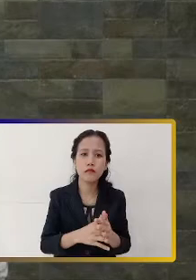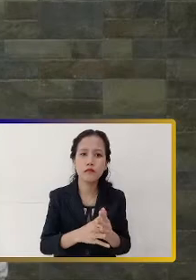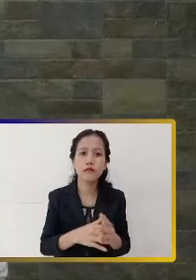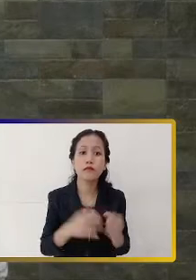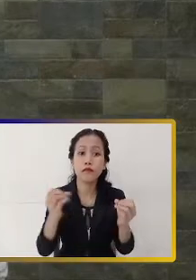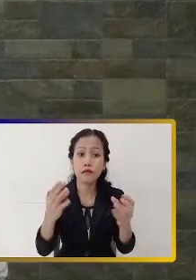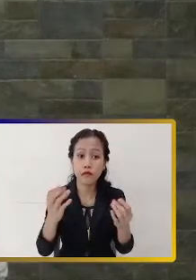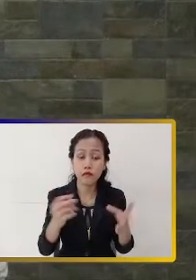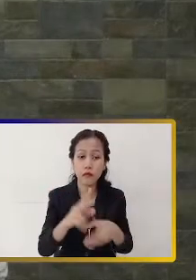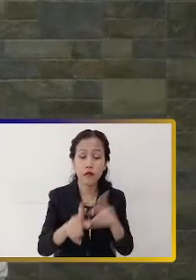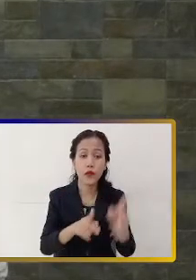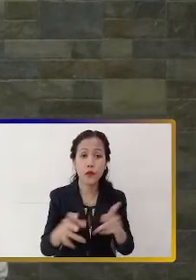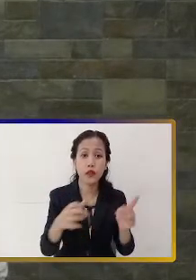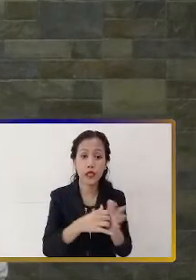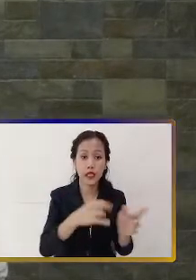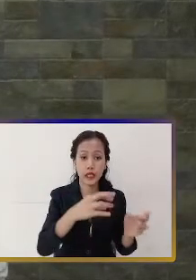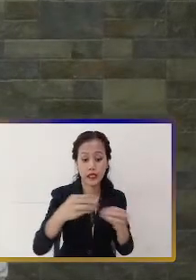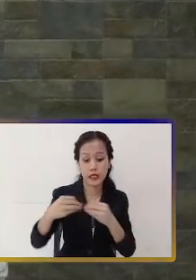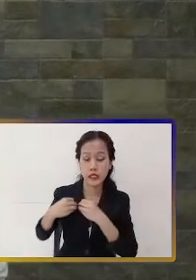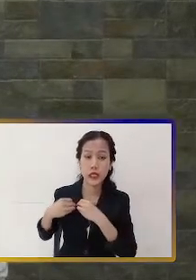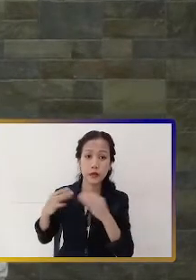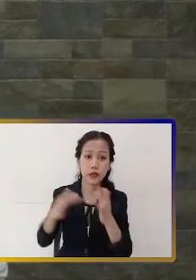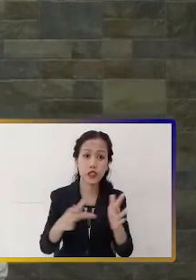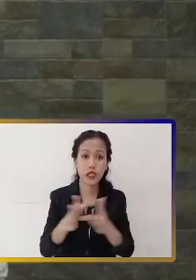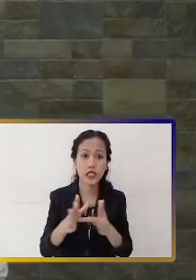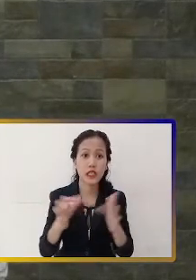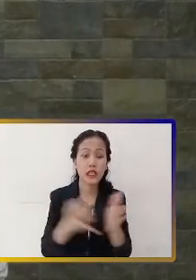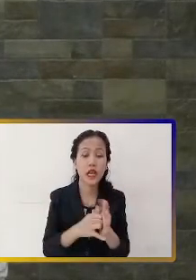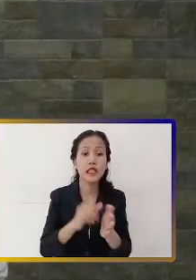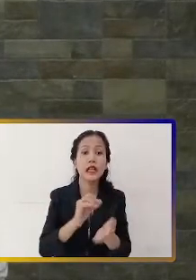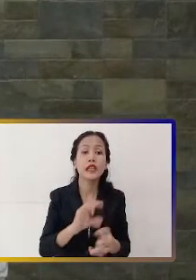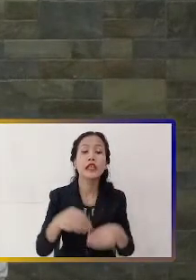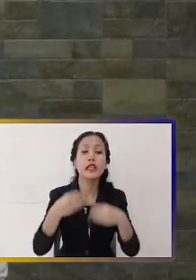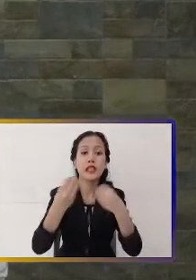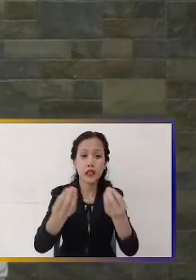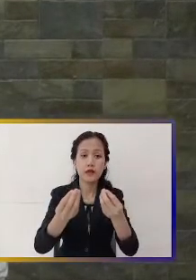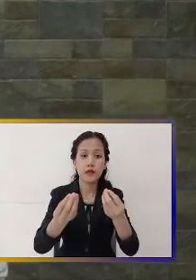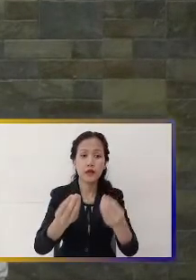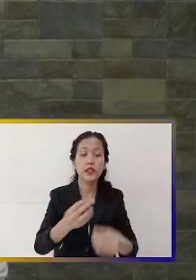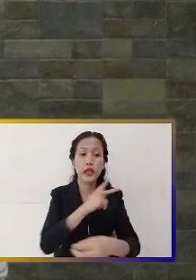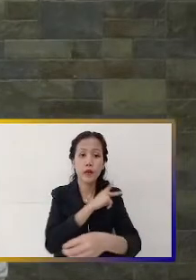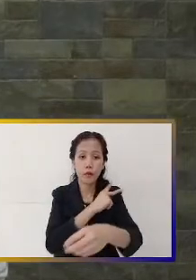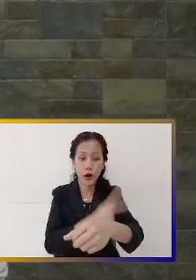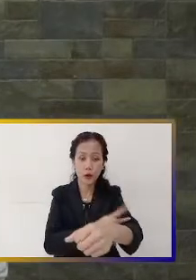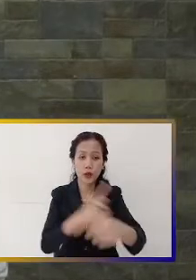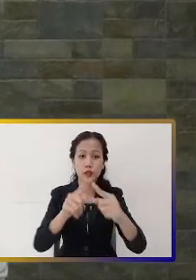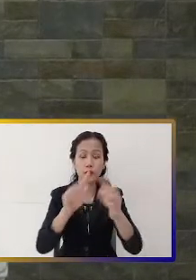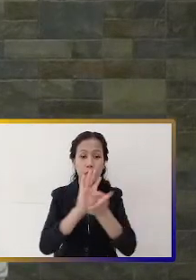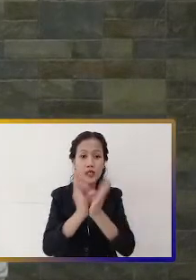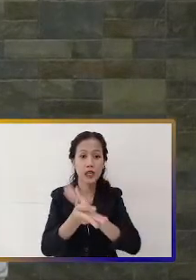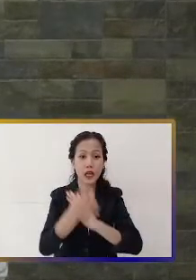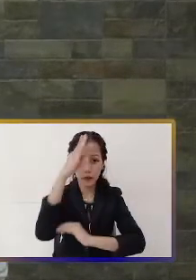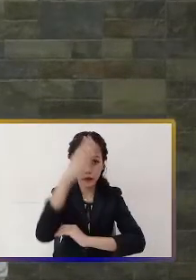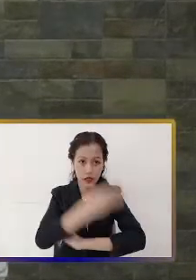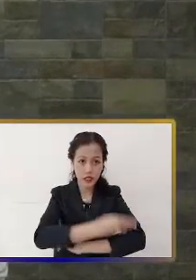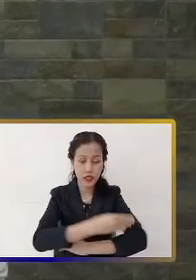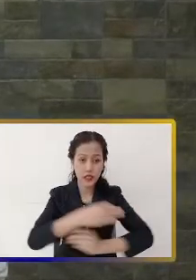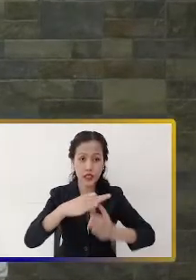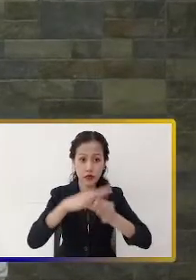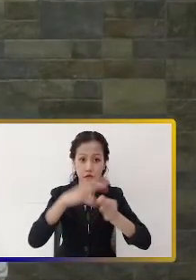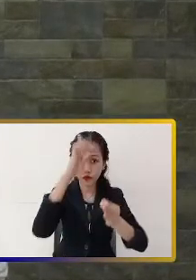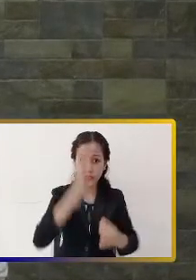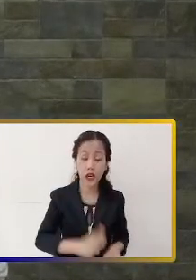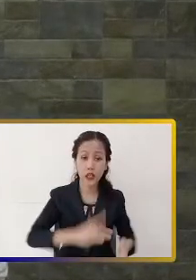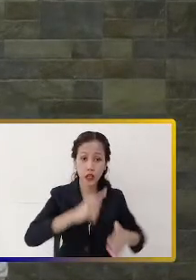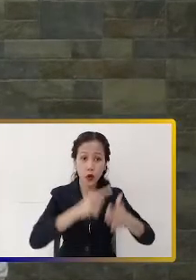to become the sons of God. So, ano man ang practice, kapatid, sa kingdom ng Panginoon is the same practice